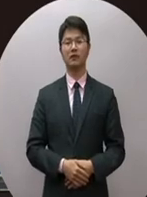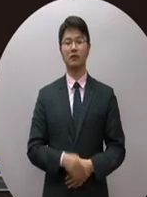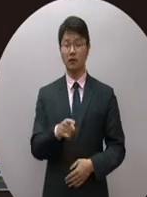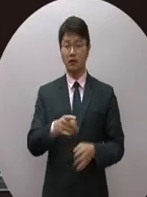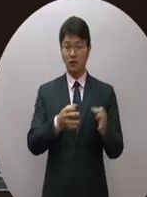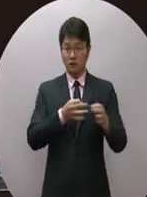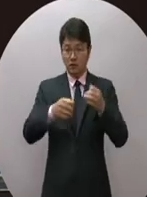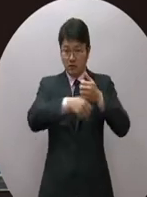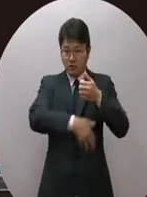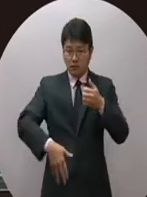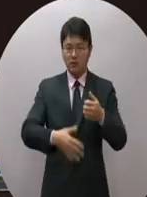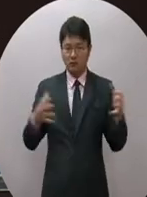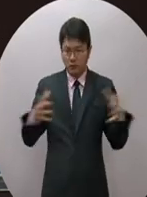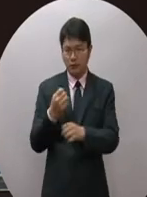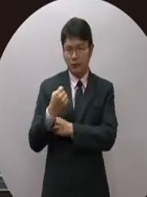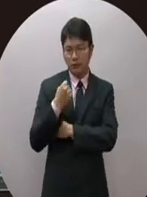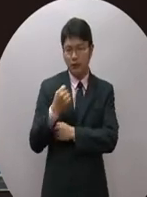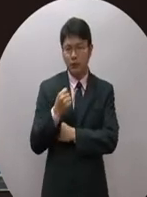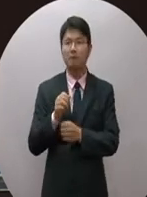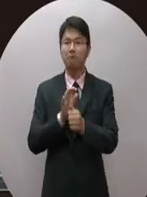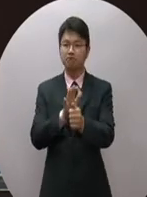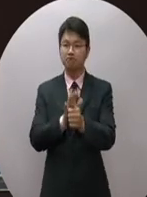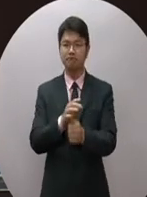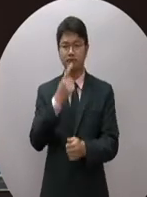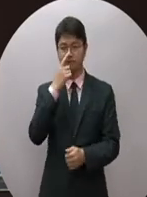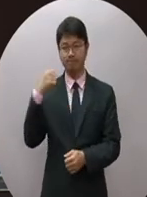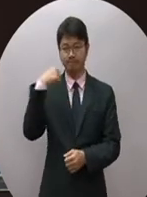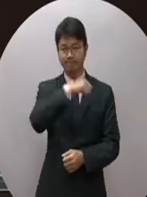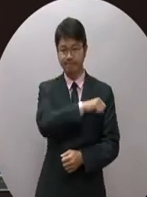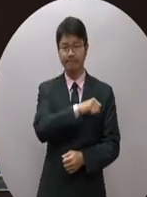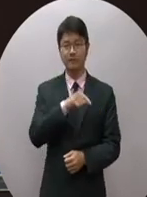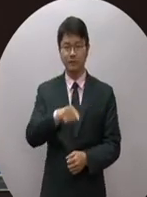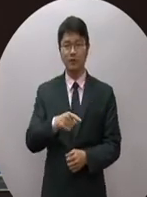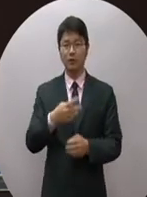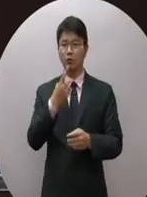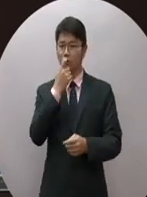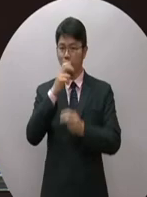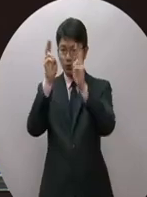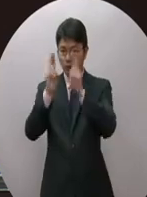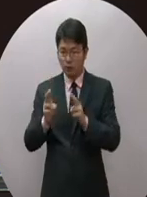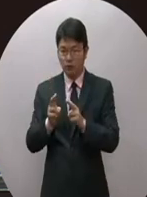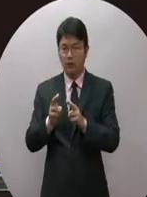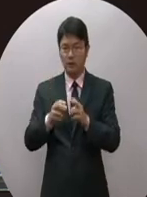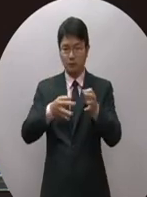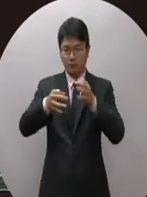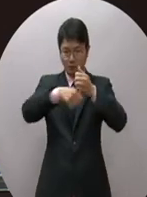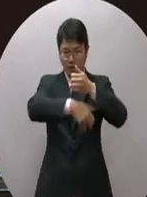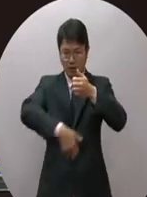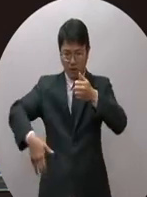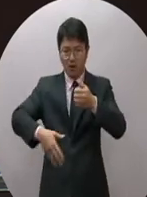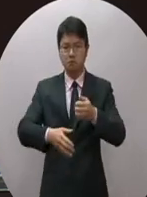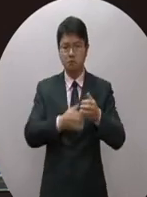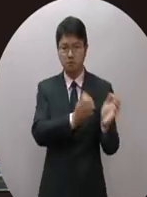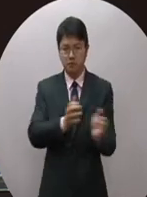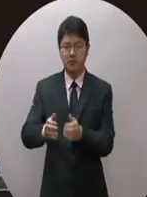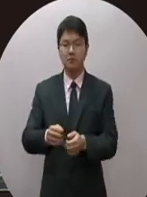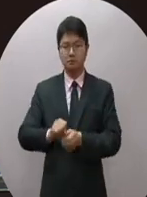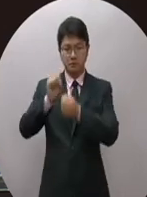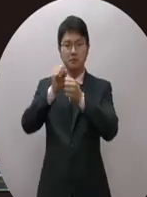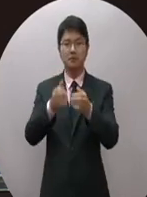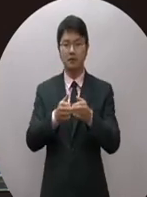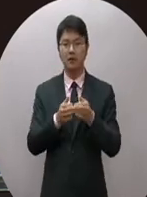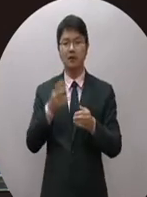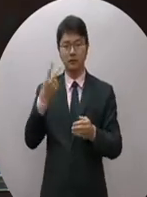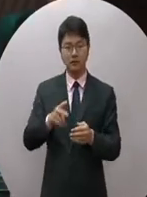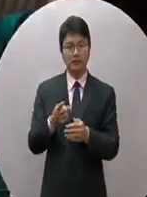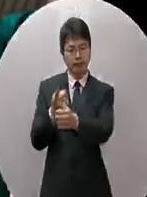共同努力，建立国内更完整的绿能产业链，吸引更多跨